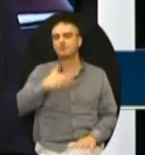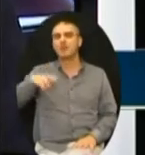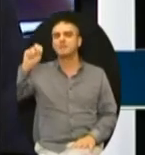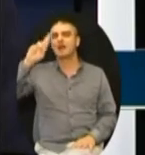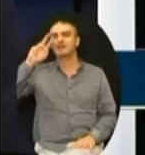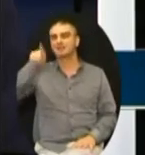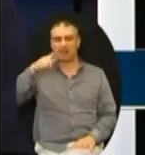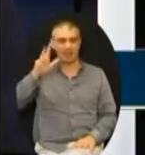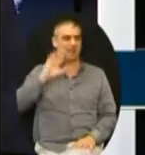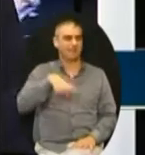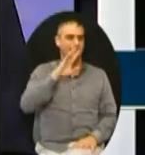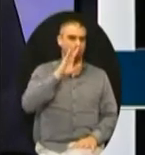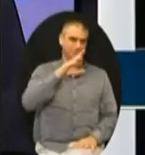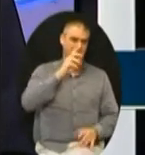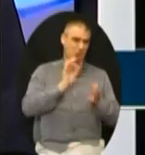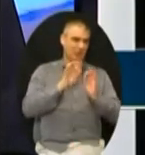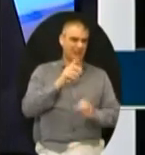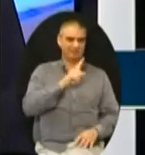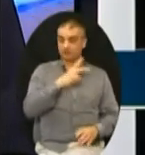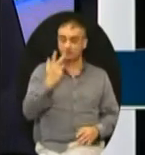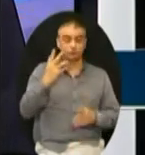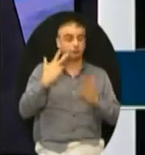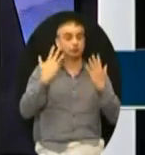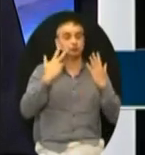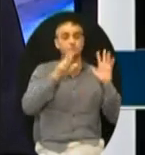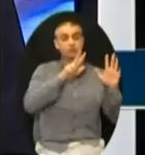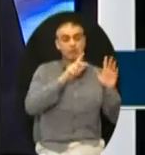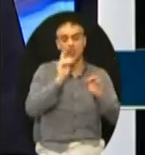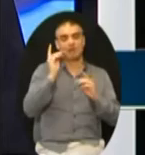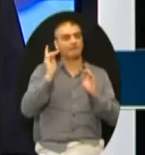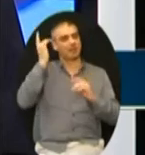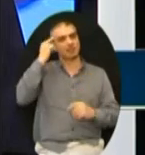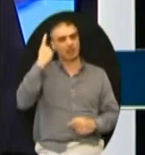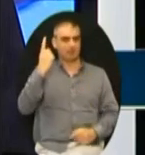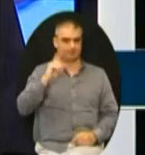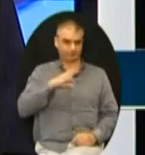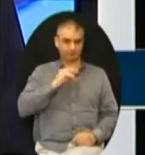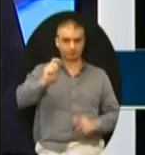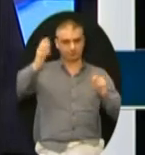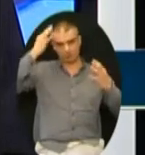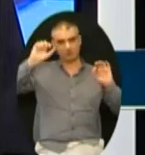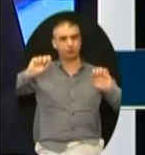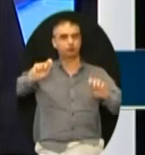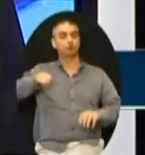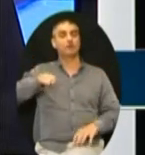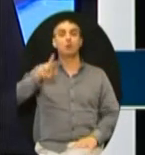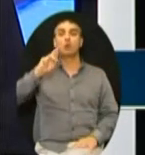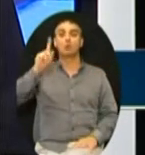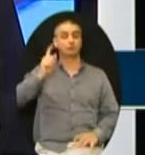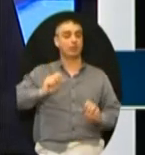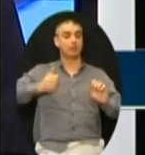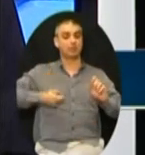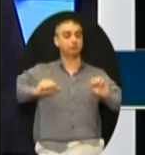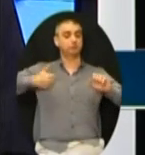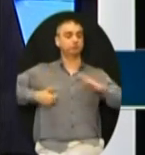עורך דין רסלר. בהרכב של 8 שופטים כנגד רק דעתו החולקת של כבוד השופט רובינשטיין, בראשות נשיאת